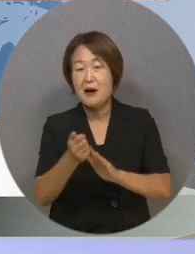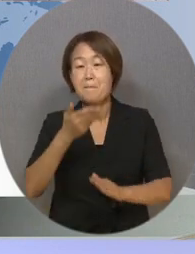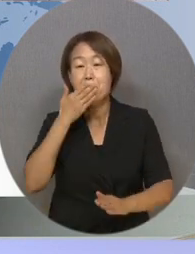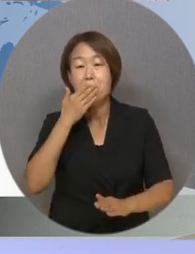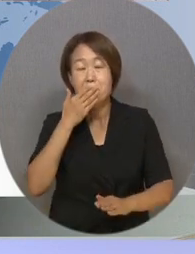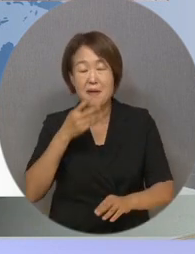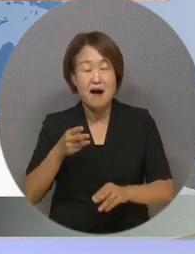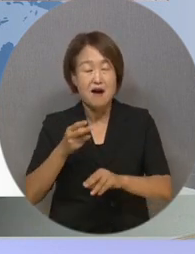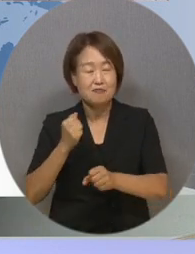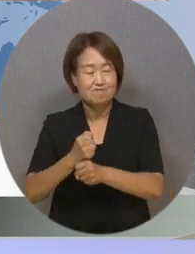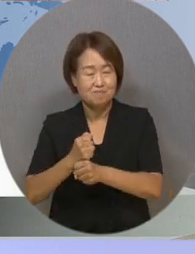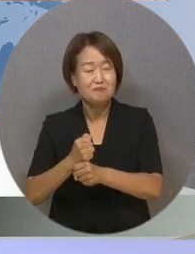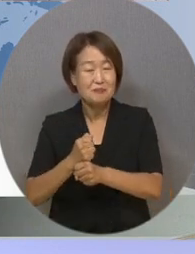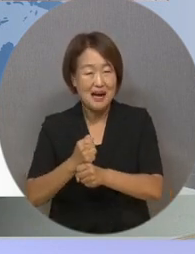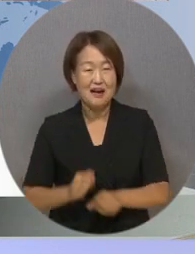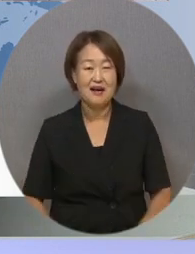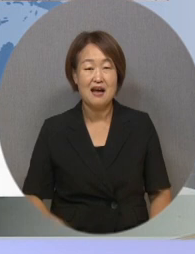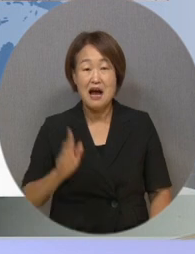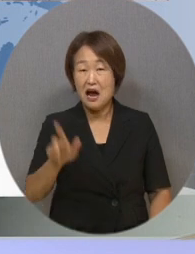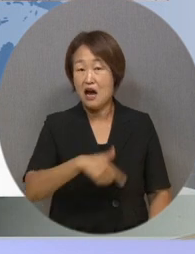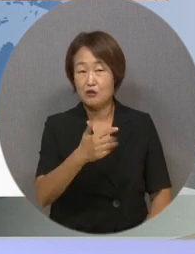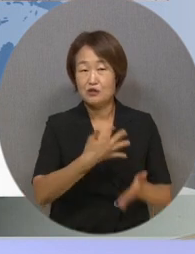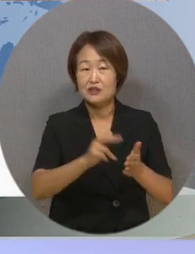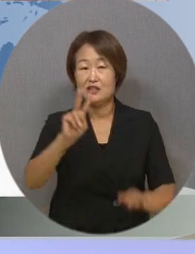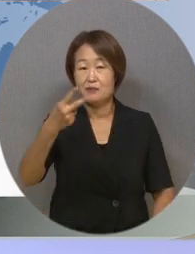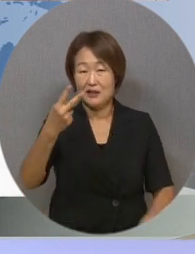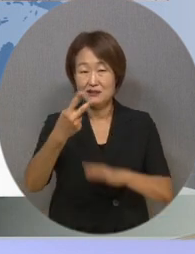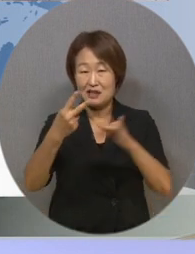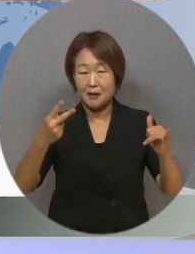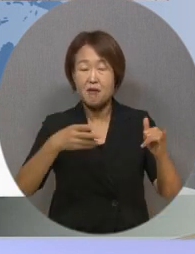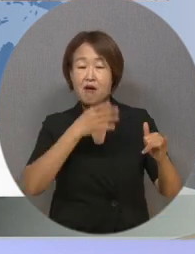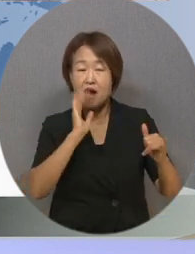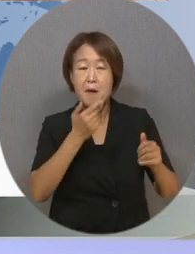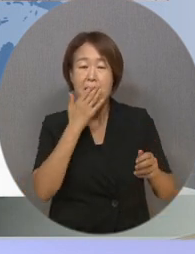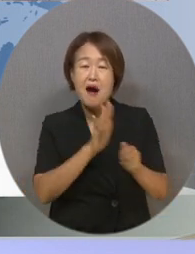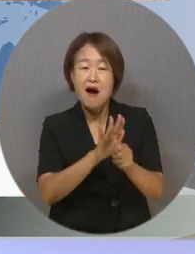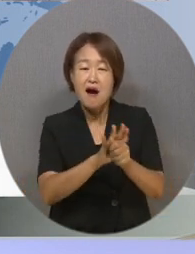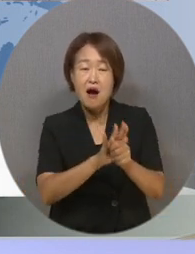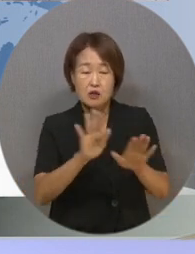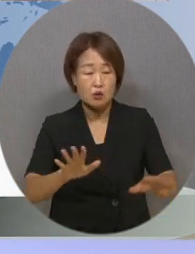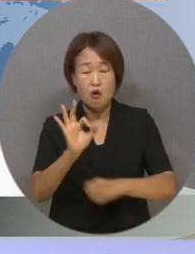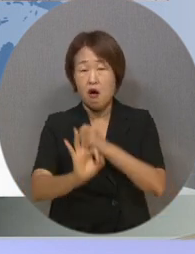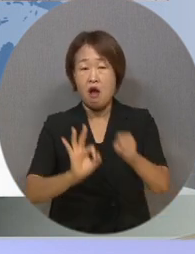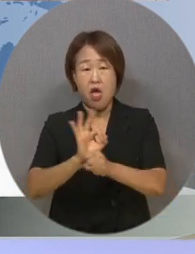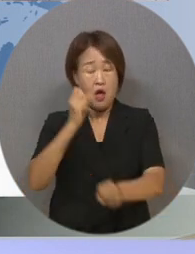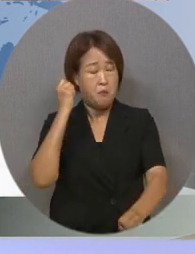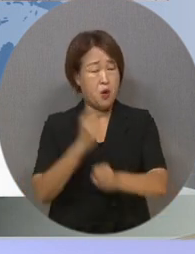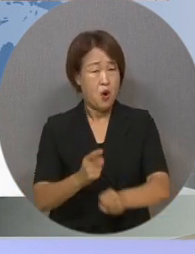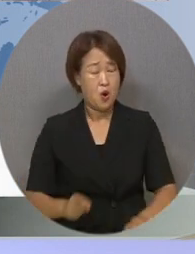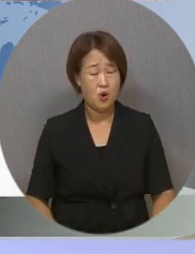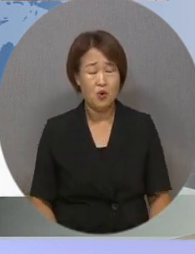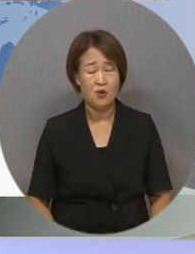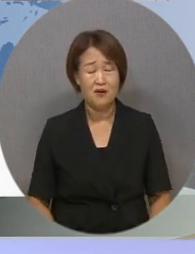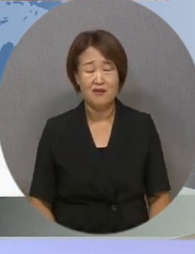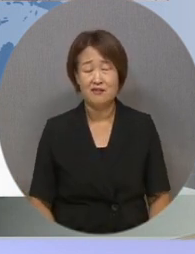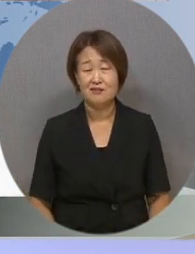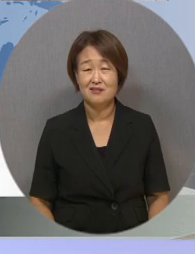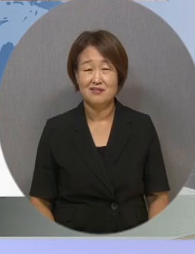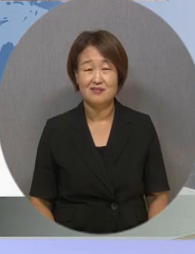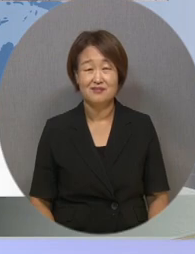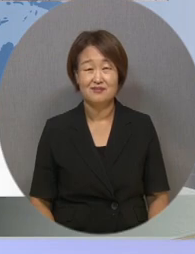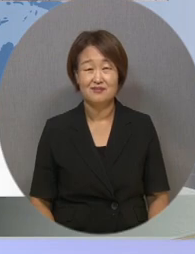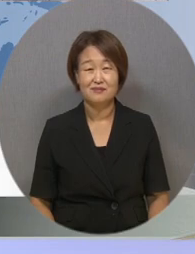운영했습니다. 하루 평균 200여 명의 어르신들의 식사를 책임진 지 어느덧 10년이 됐다고 하는데요. 황영재 기자가